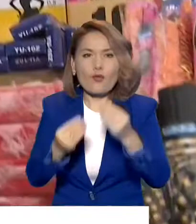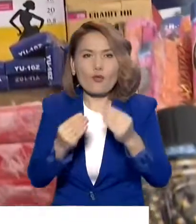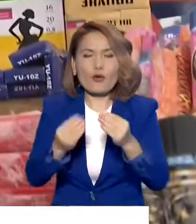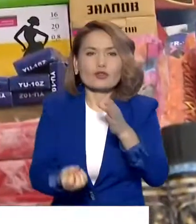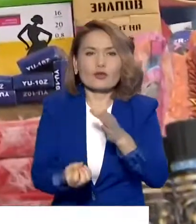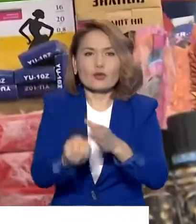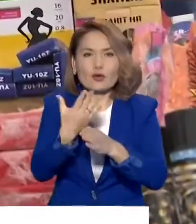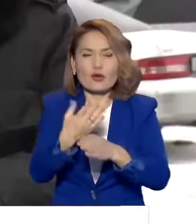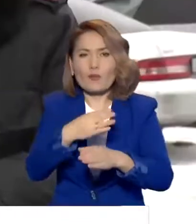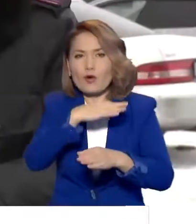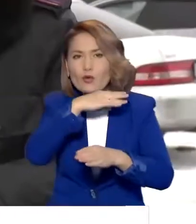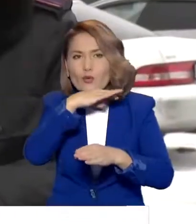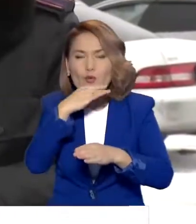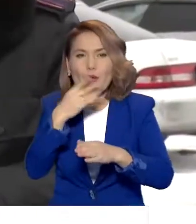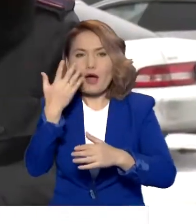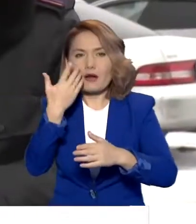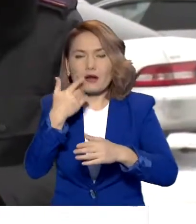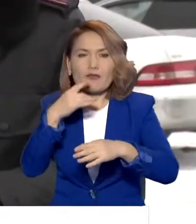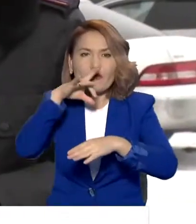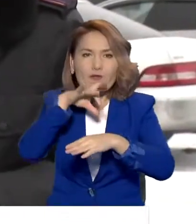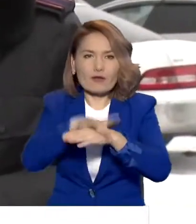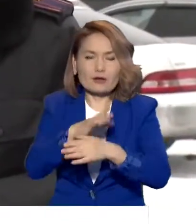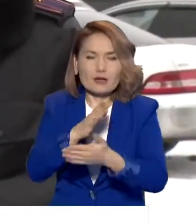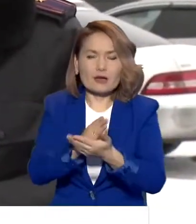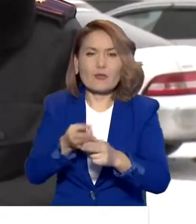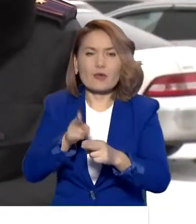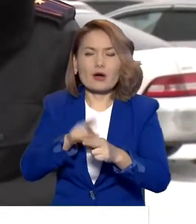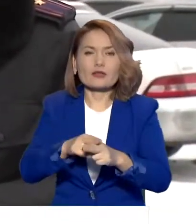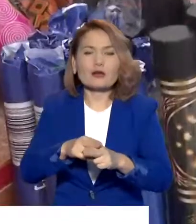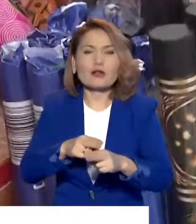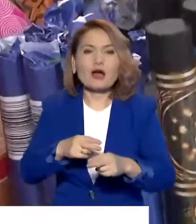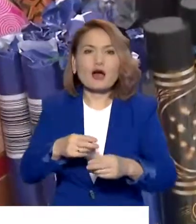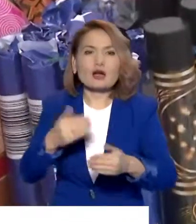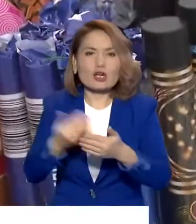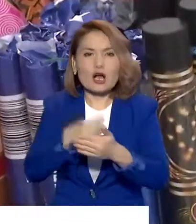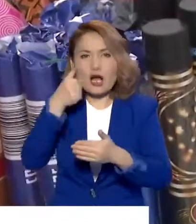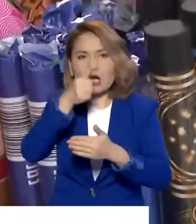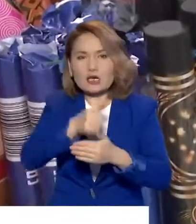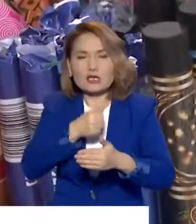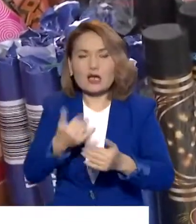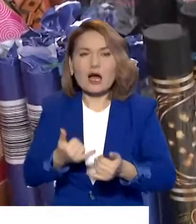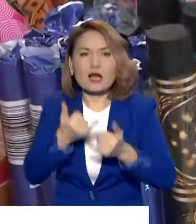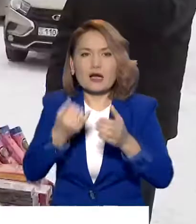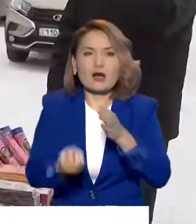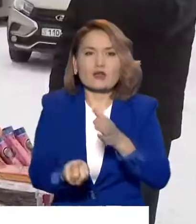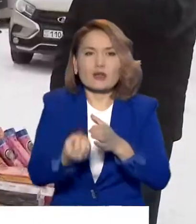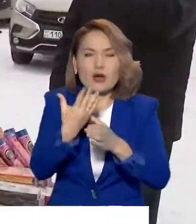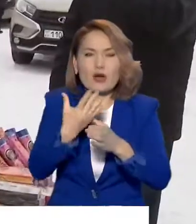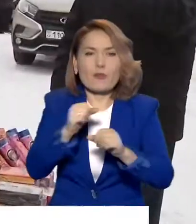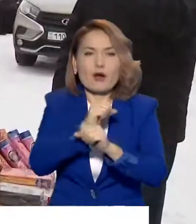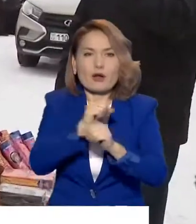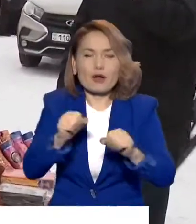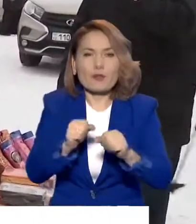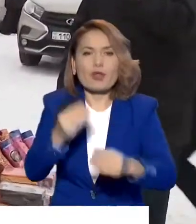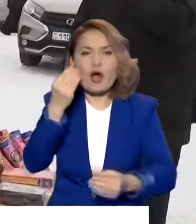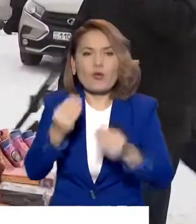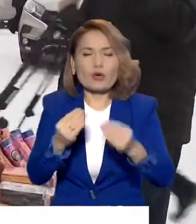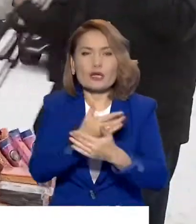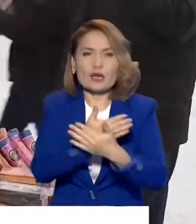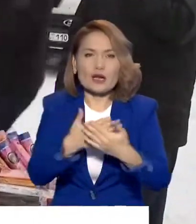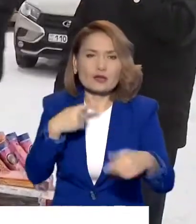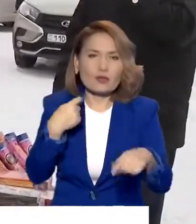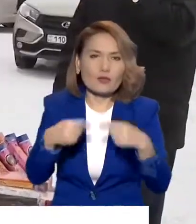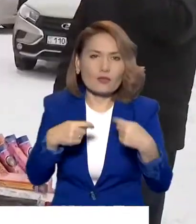бірден көзге ұрынды. Мерекелік көңіл-күй сыйлайтын отшашулардың арасында ұзын қысқа таяқшалармен бірге көп мәрте атқылап жататын